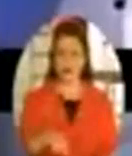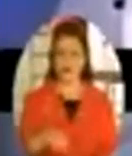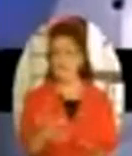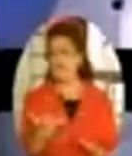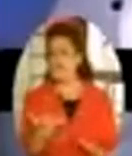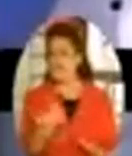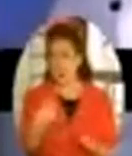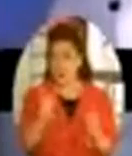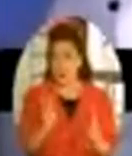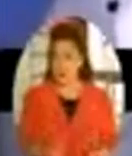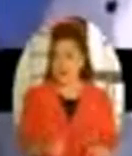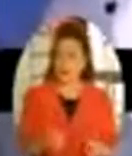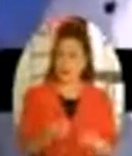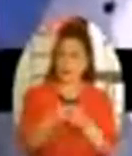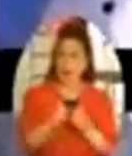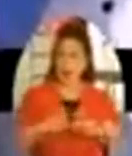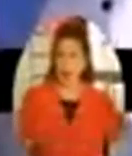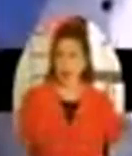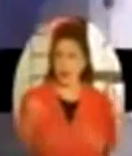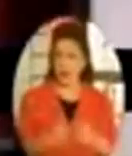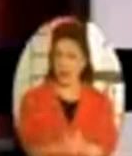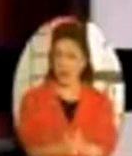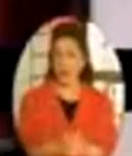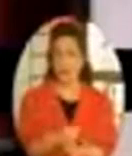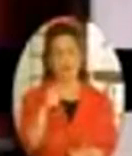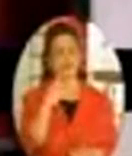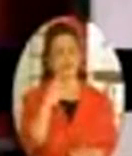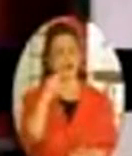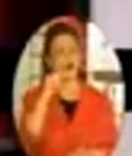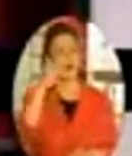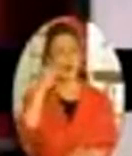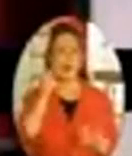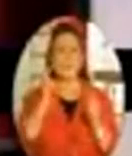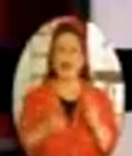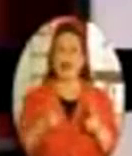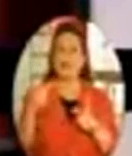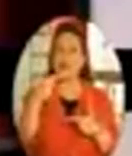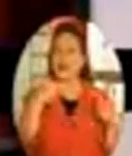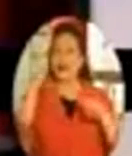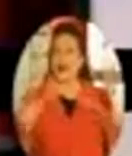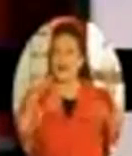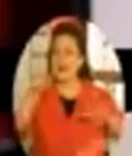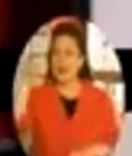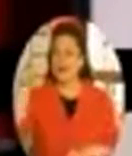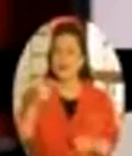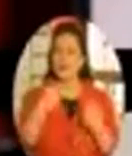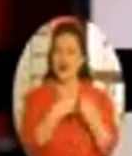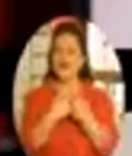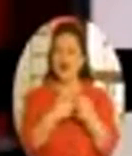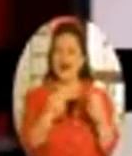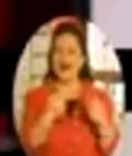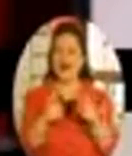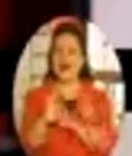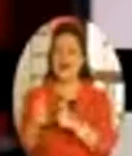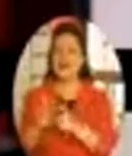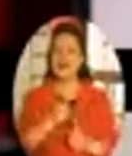זה משנה את כללי המשחק מבחינת צה"ל? תראי, קודם כל, במובן מסוים, מלחמת האזרחים והמאבק בין העדות בסוריה גלש לשטח